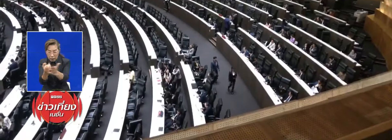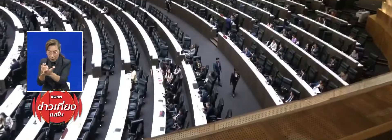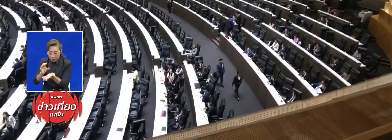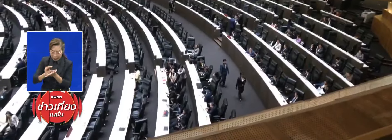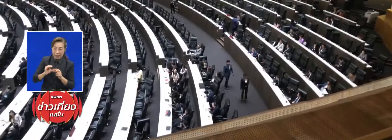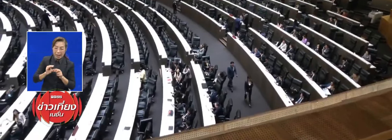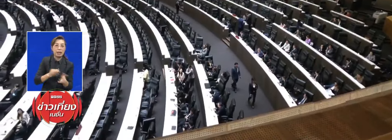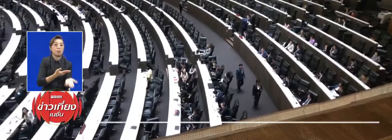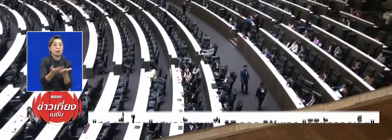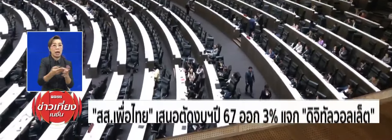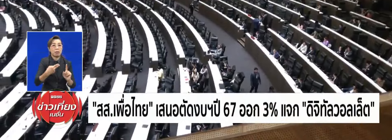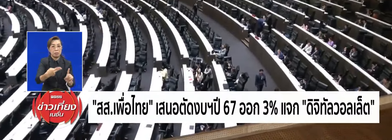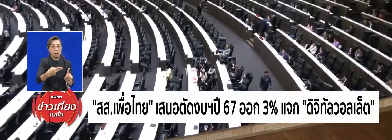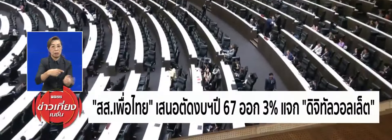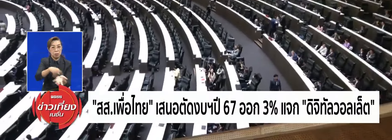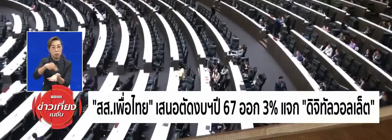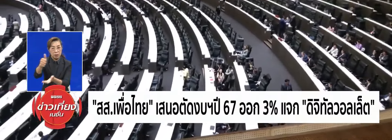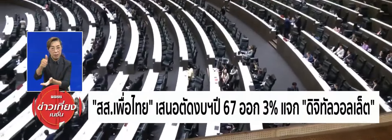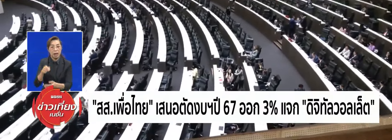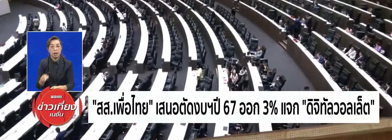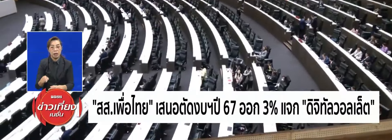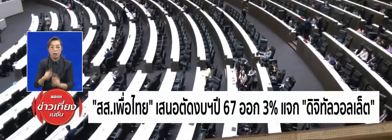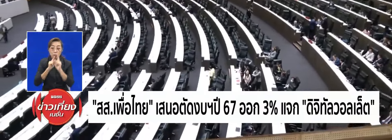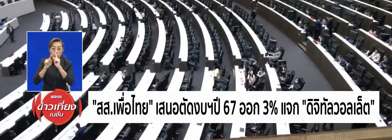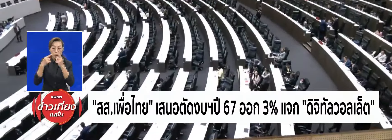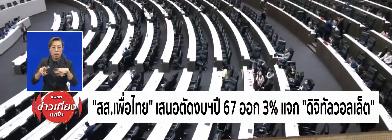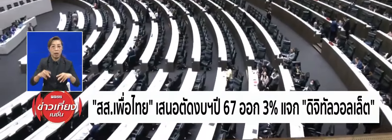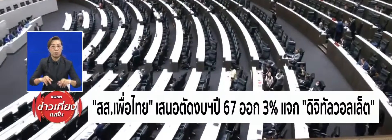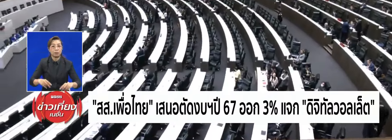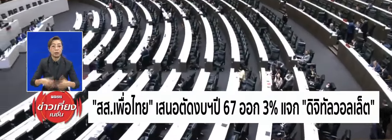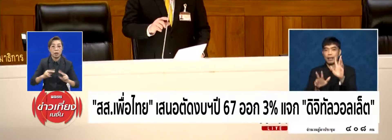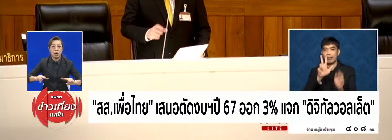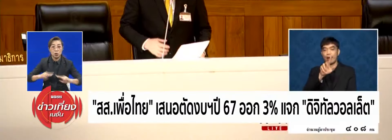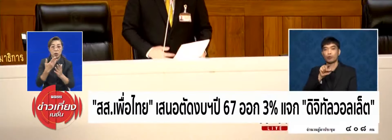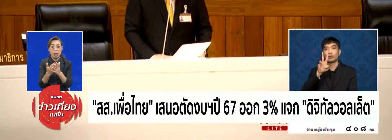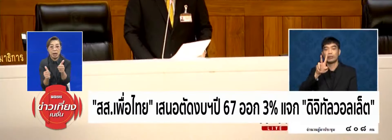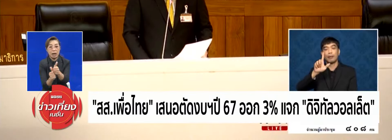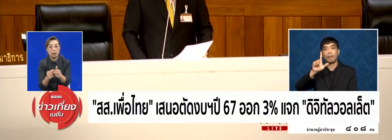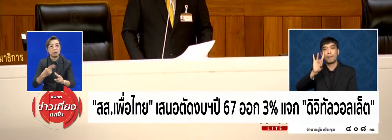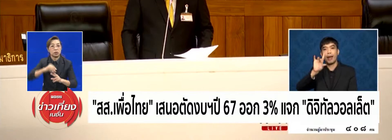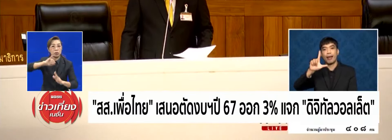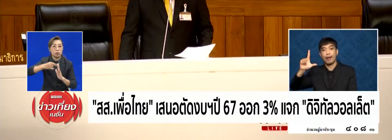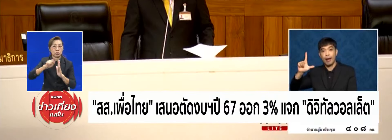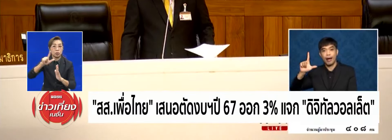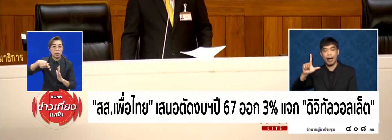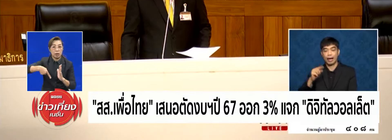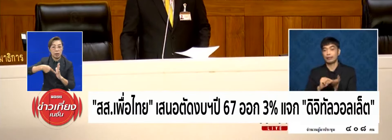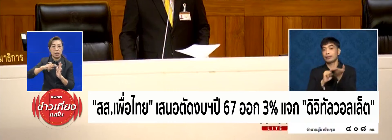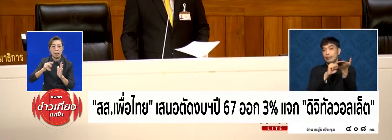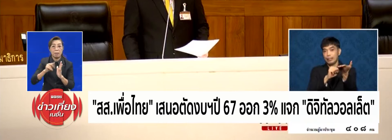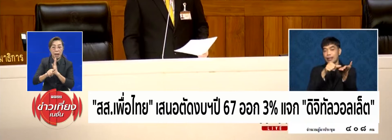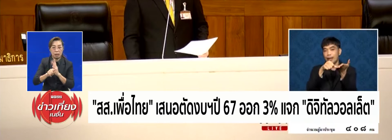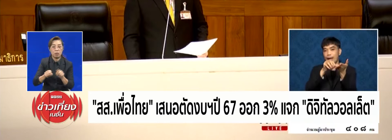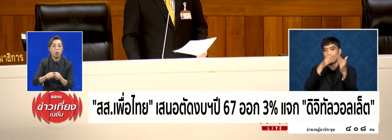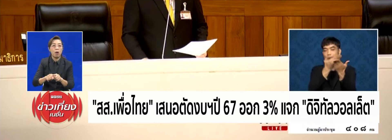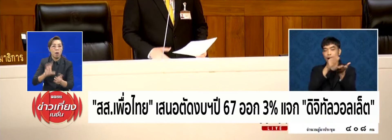ที่มีการประชุมเนี่ยนะครับท่านผู้ชมครับรัฐมนตรีช่วยคลังคุณจุลพันธ์อมรวิวัฒน์ฮะก็มีการชี้แจงเรื่องของงบประมาณรายจ่ายประจ